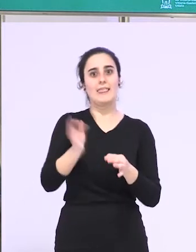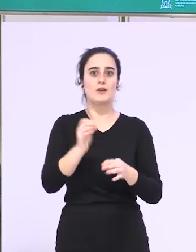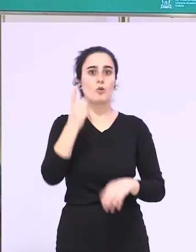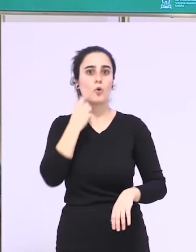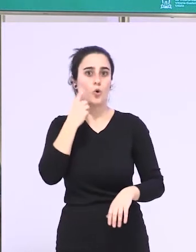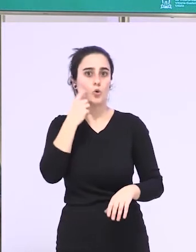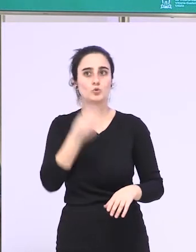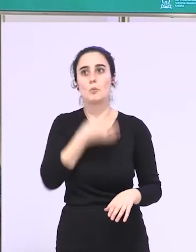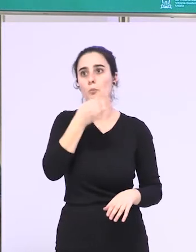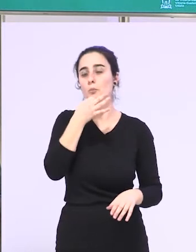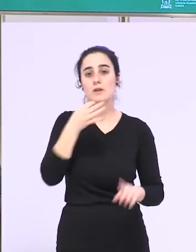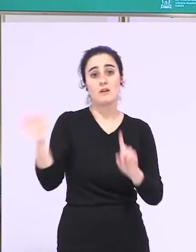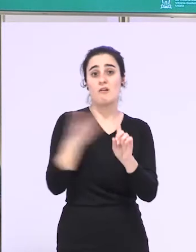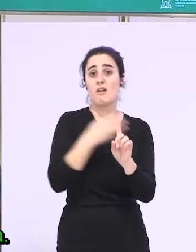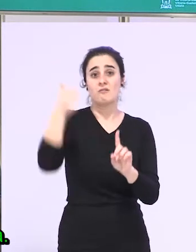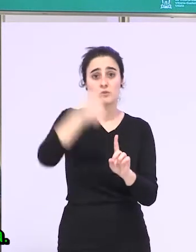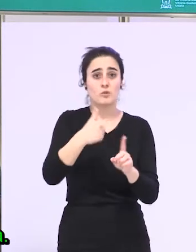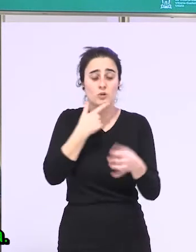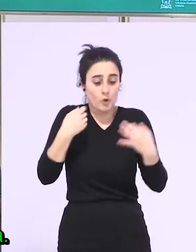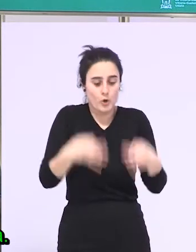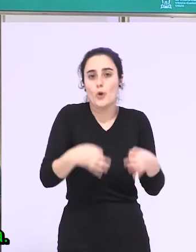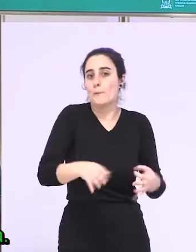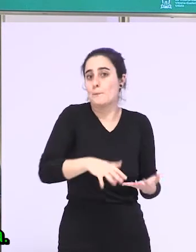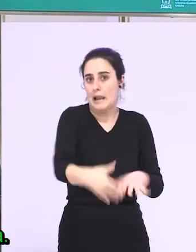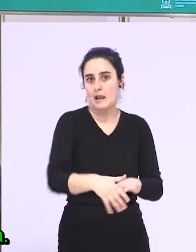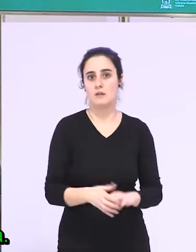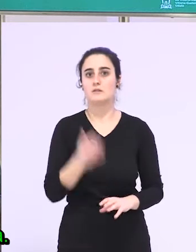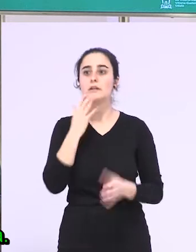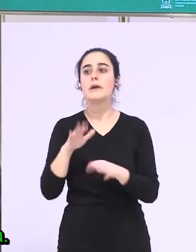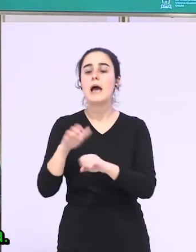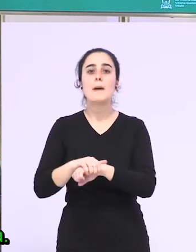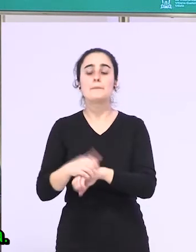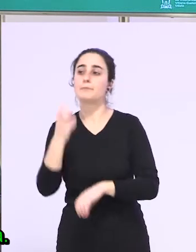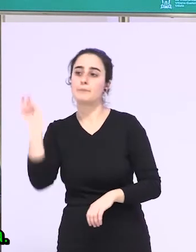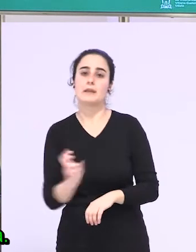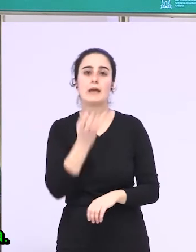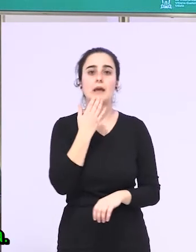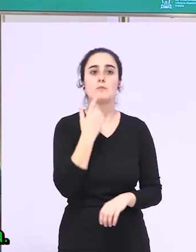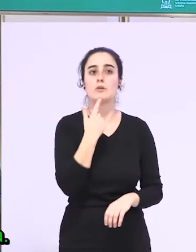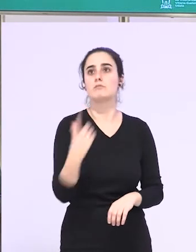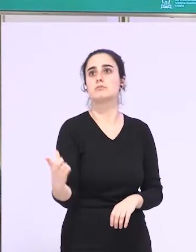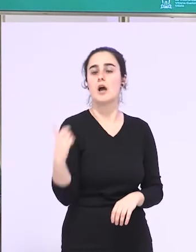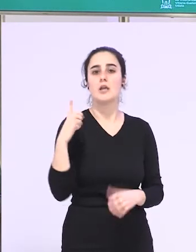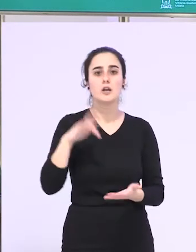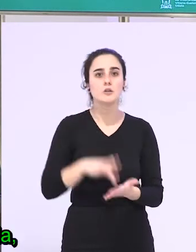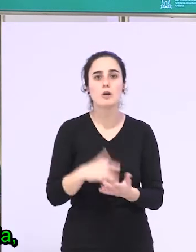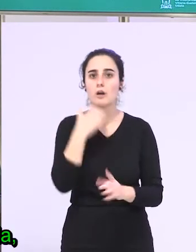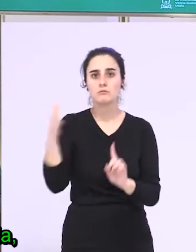indarkeria ba, normalizatzen dutenak, ez? Denbagun lagun bat etortzen zaigula esanez bezperan eraso bat sufritu duela,